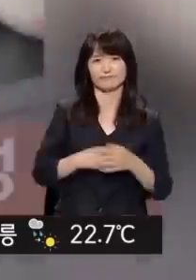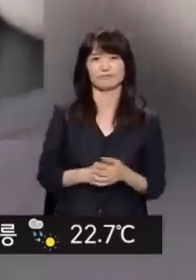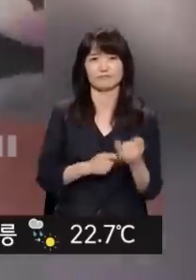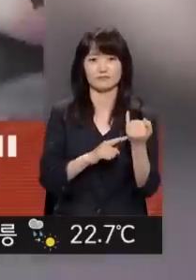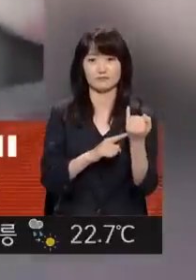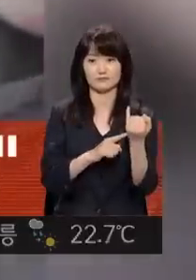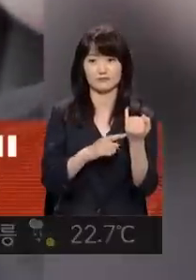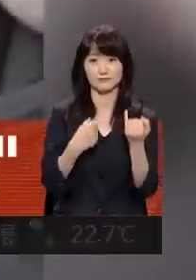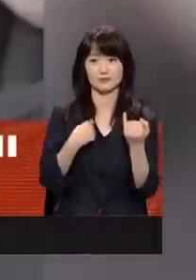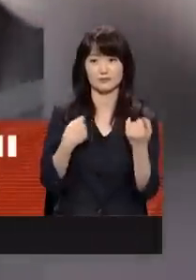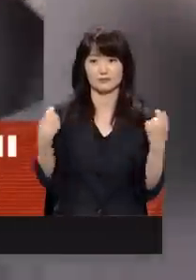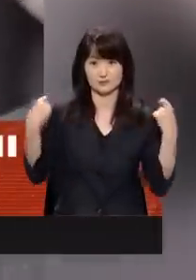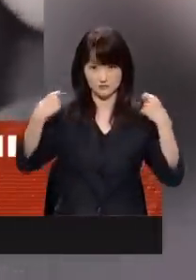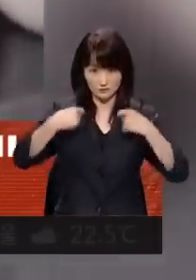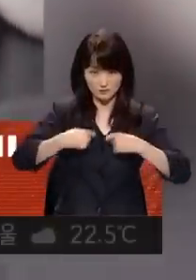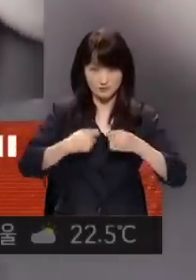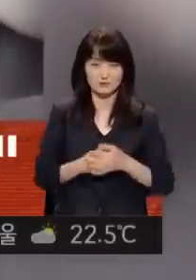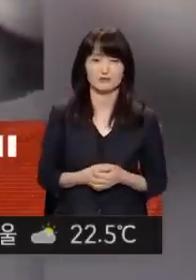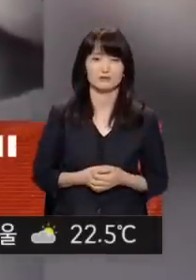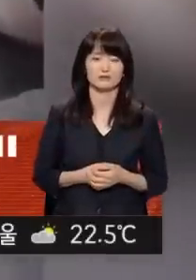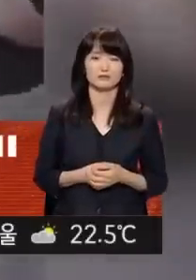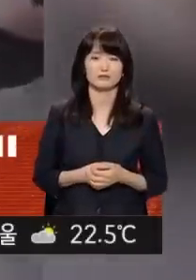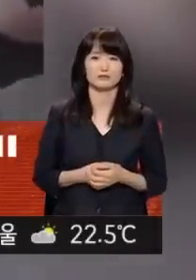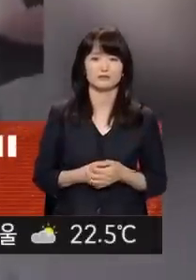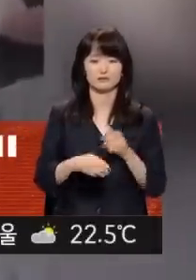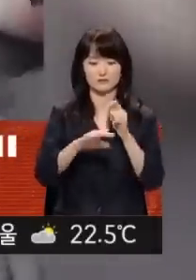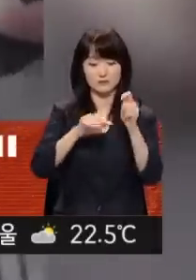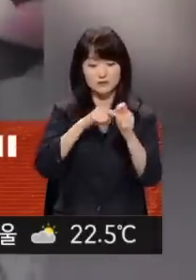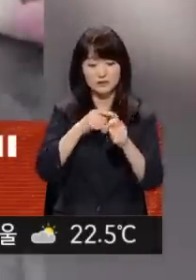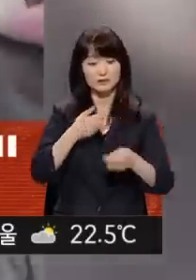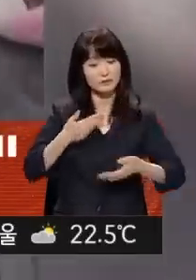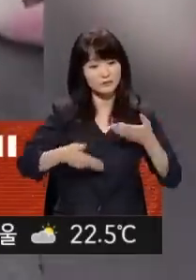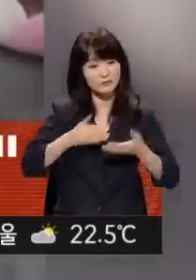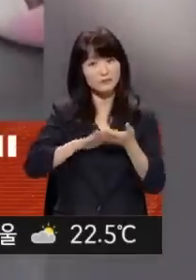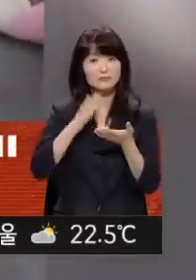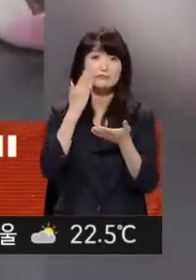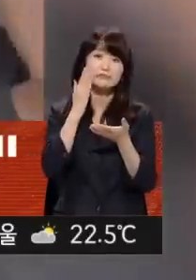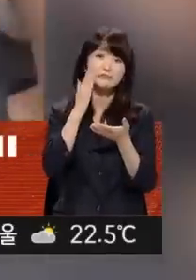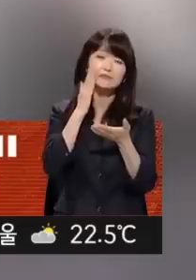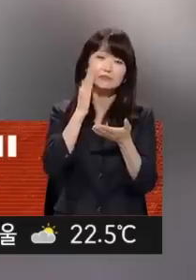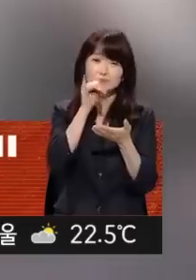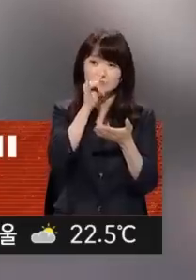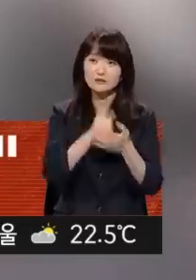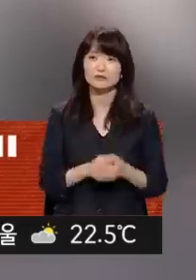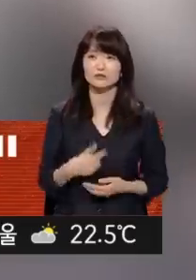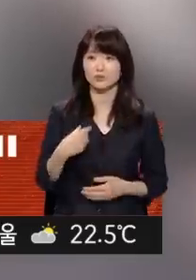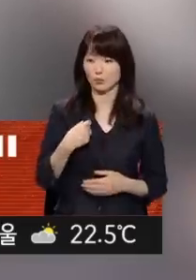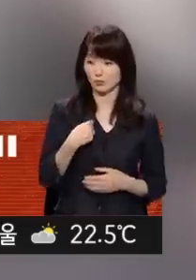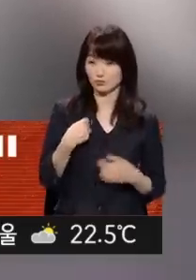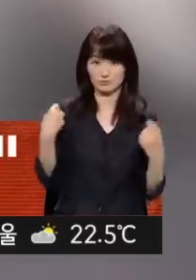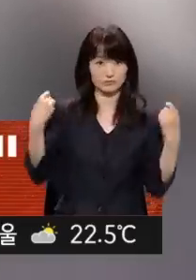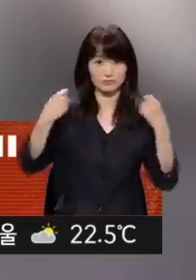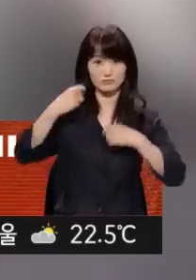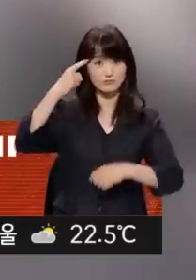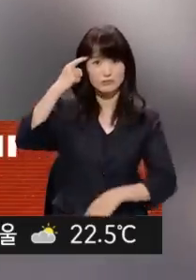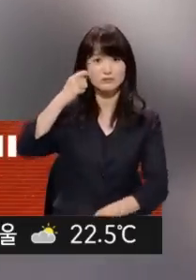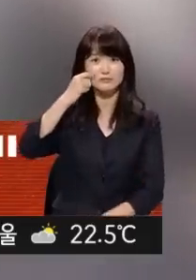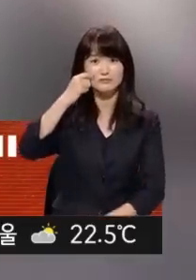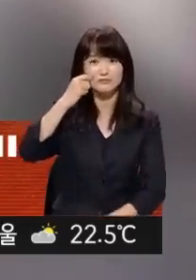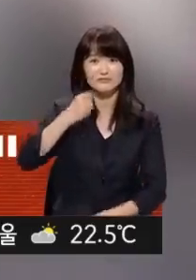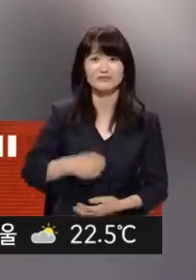여성 기어코 옷을 갈아입었습니다 바쁘면 택시 안에서 화장을 고치거나 할 순 있어도 사실 저렇게 옷을 입는 건 상상하기가 좀 힘든 일이죠